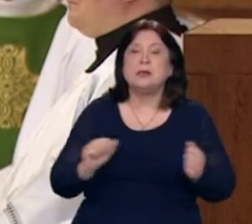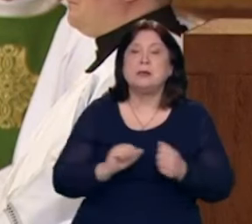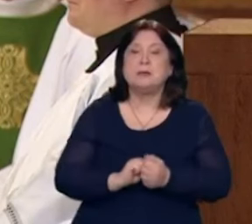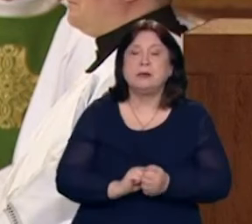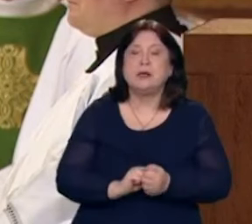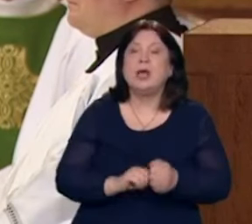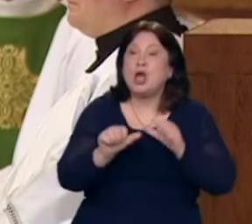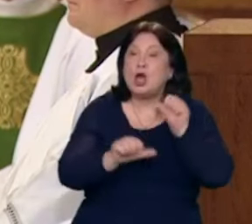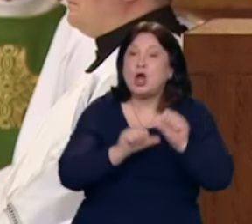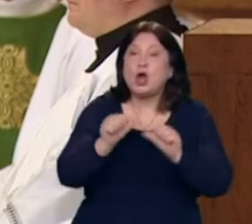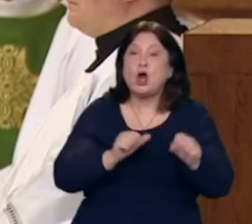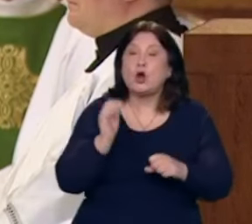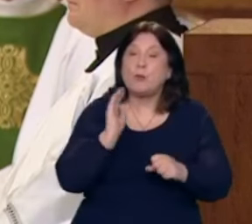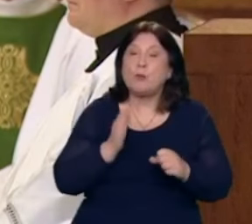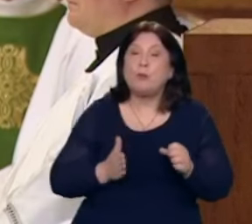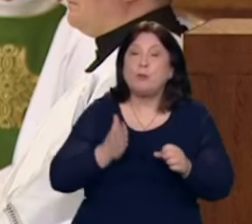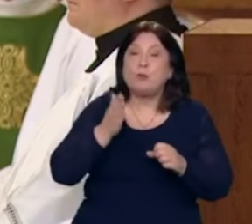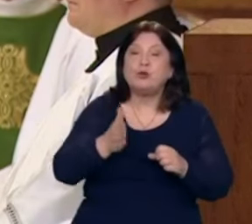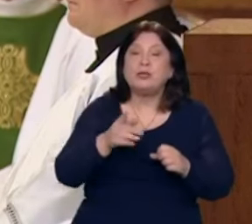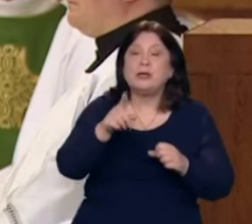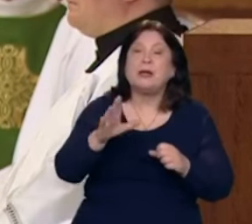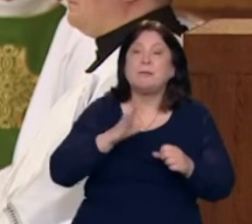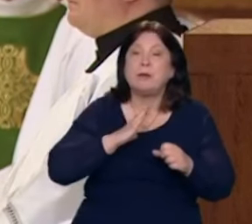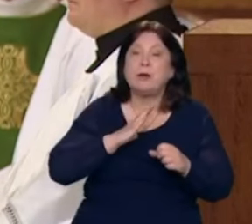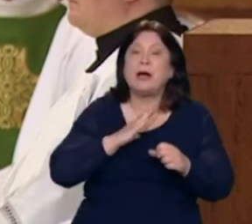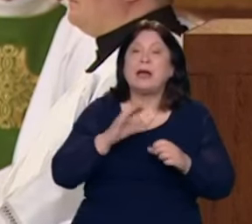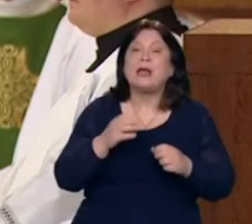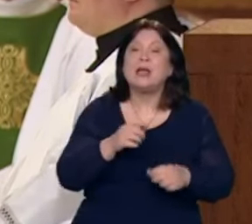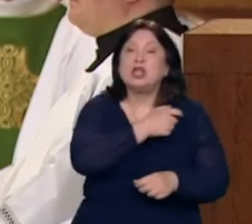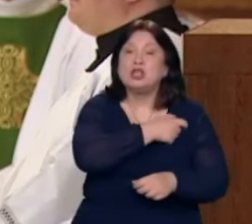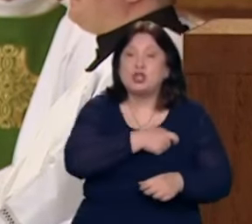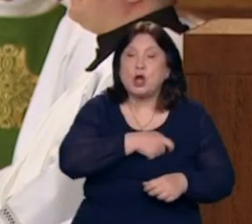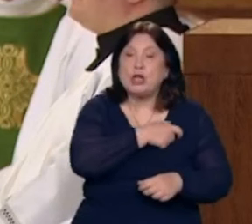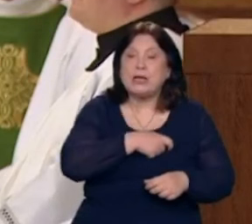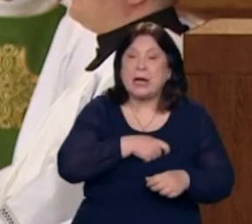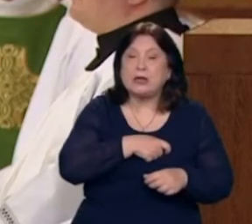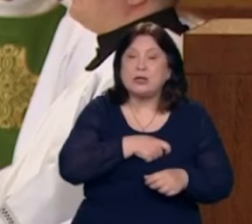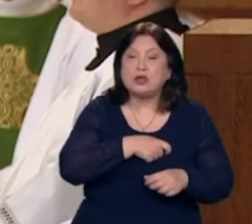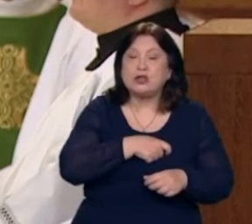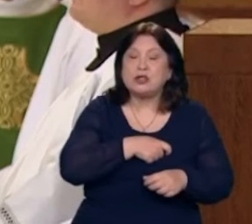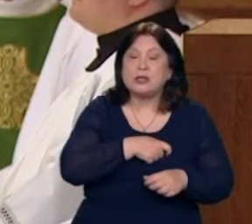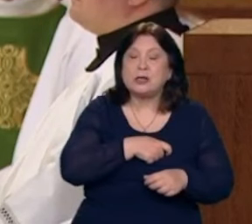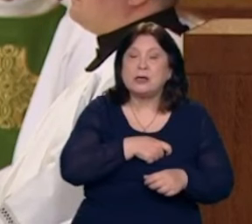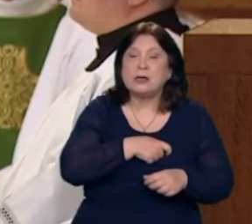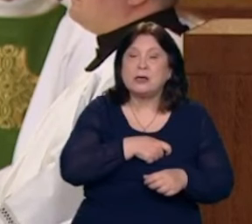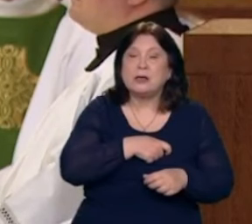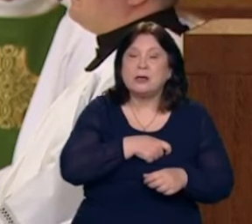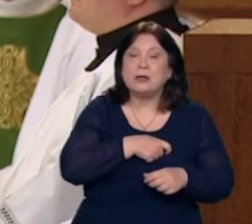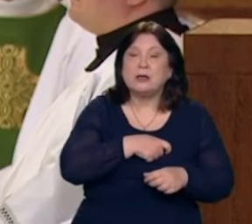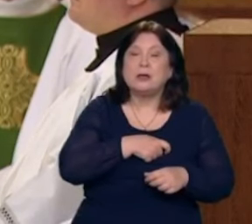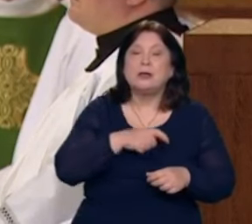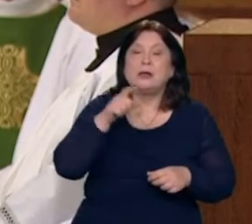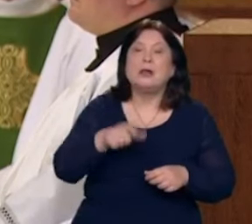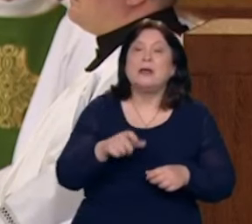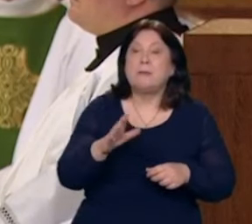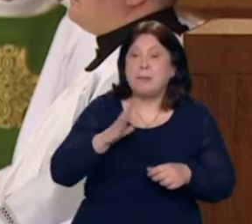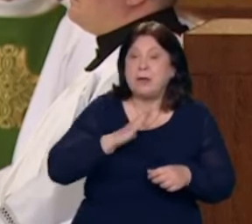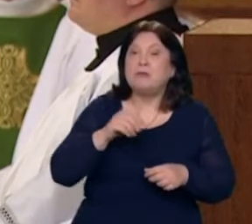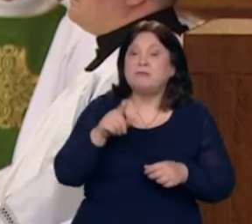później zrodziła się Solidarność Która mimo stanu